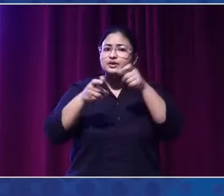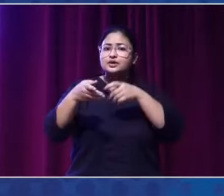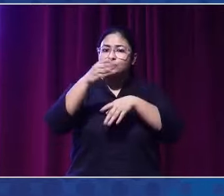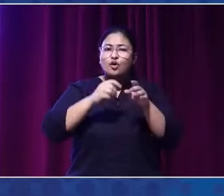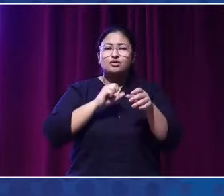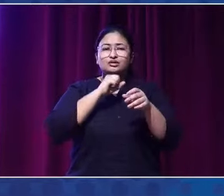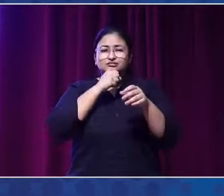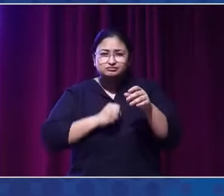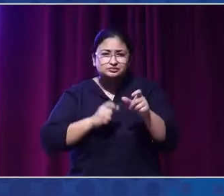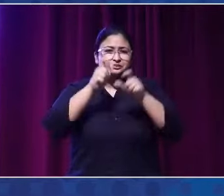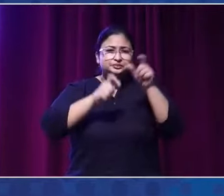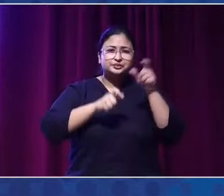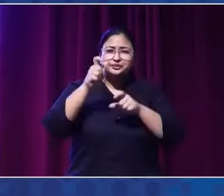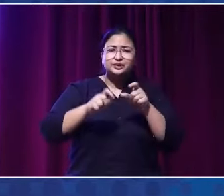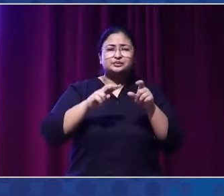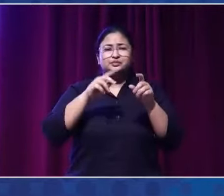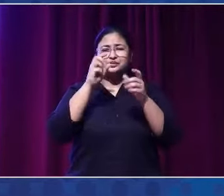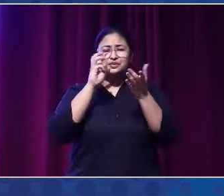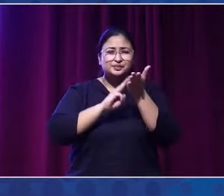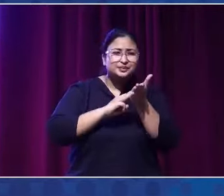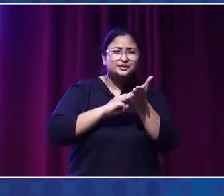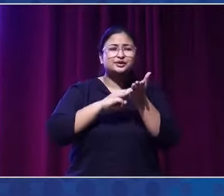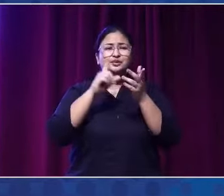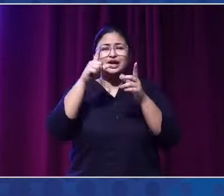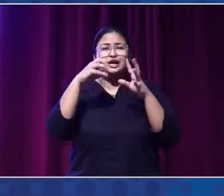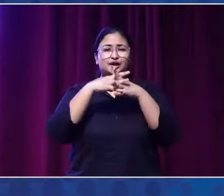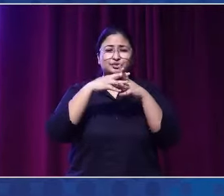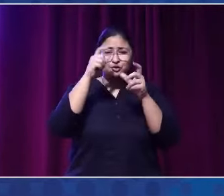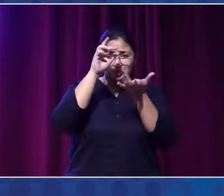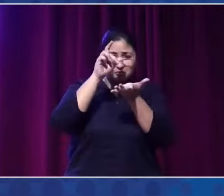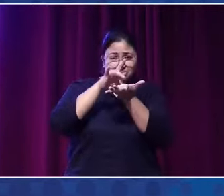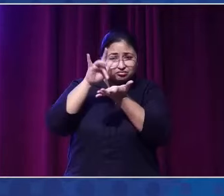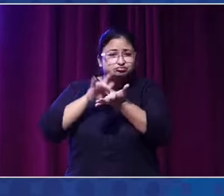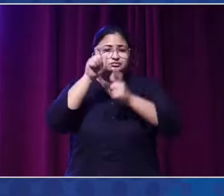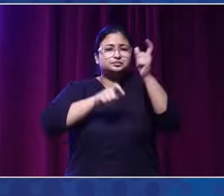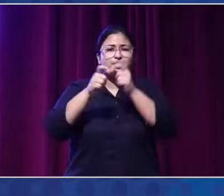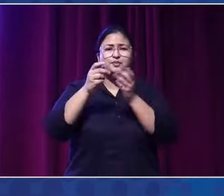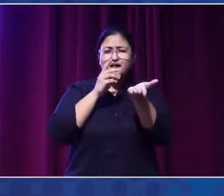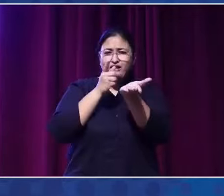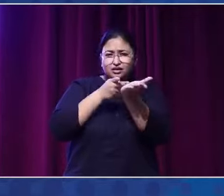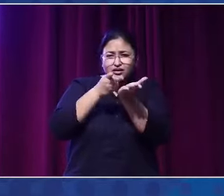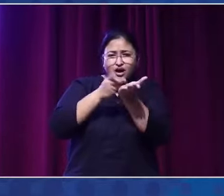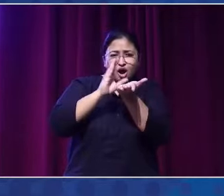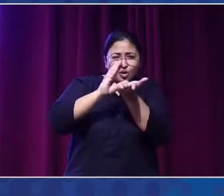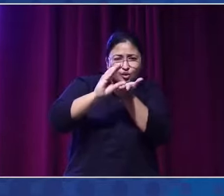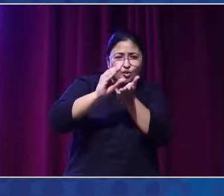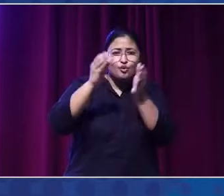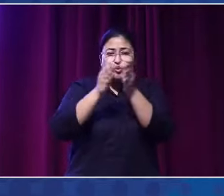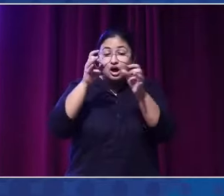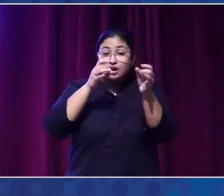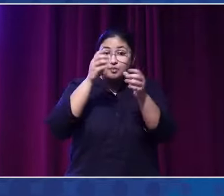सिटीजन पार्टिसिपेट कर रहे हैं, जे एंड के, मणिपुर, एलडब्ल्यू एरियाज में लोग पार्टिसिपेट कर रहे हैं. गांव में, देहात में, शहरों से